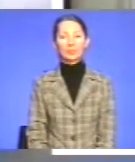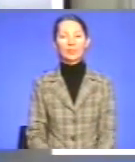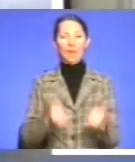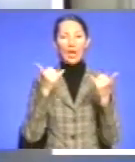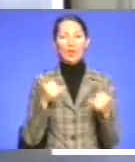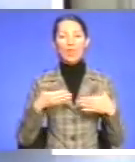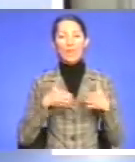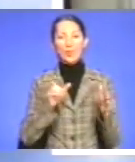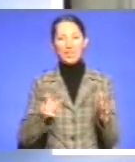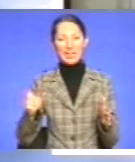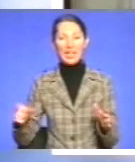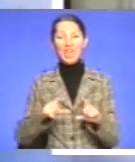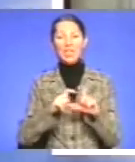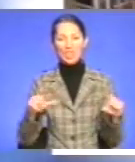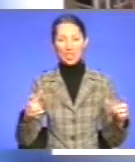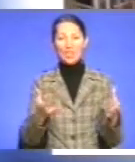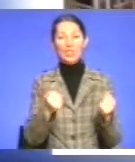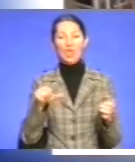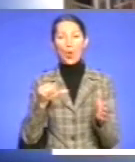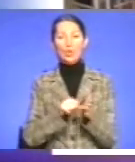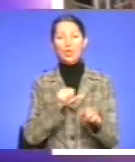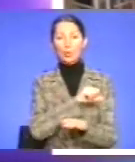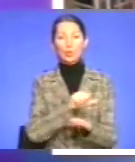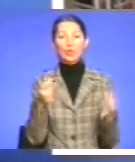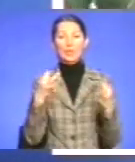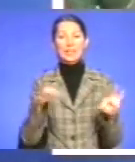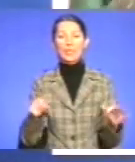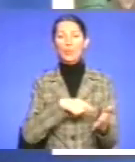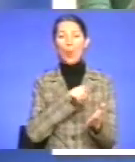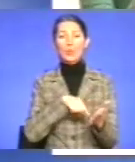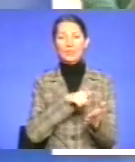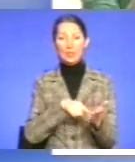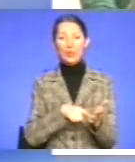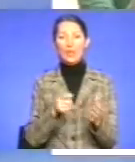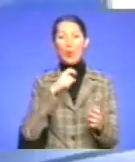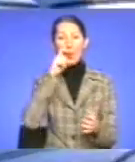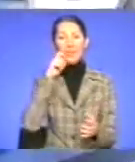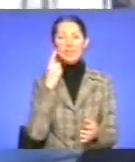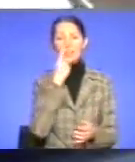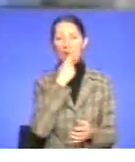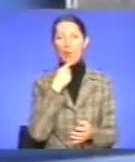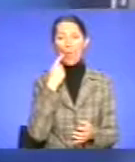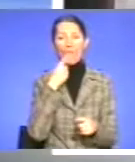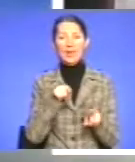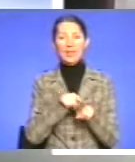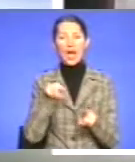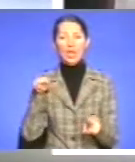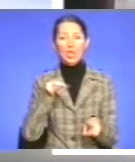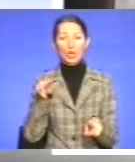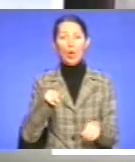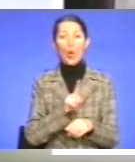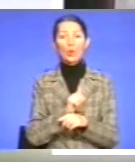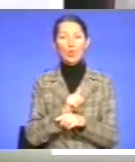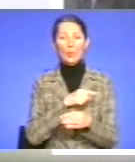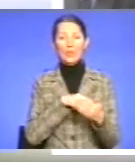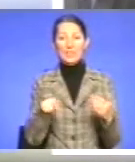Сьогодні випускники шкіл взяли участь у зовнішньому незалежному оцінюванні з української мови та літератури. У Тернополі